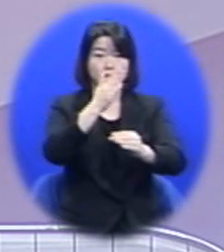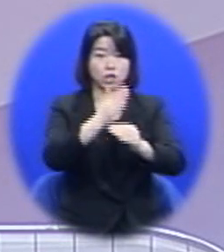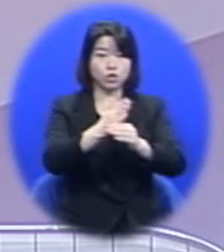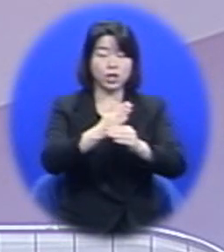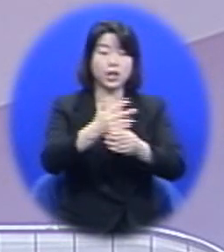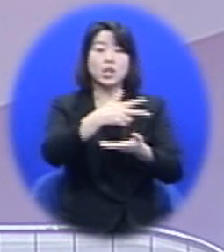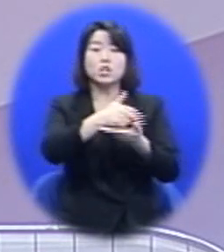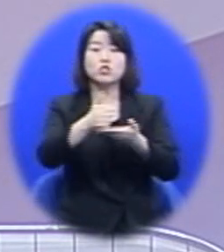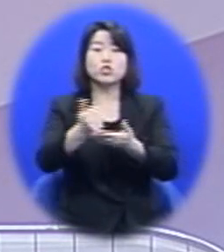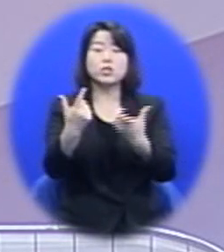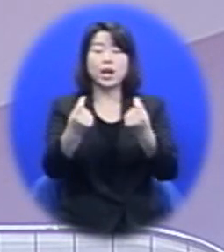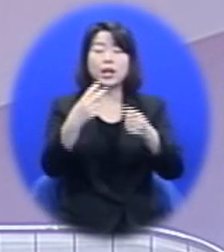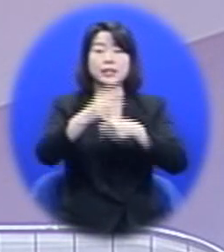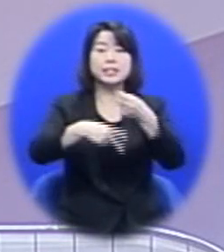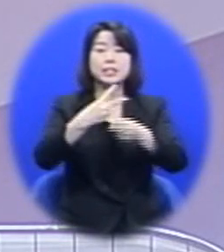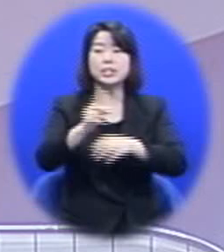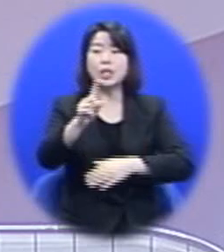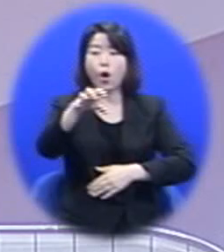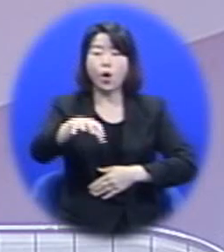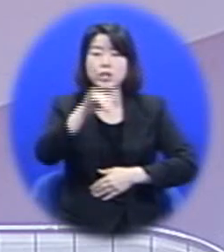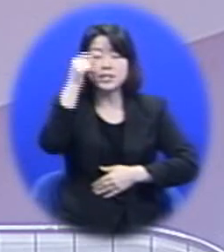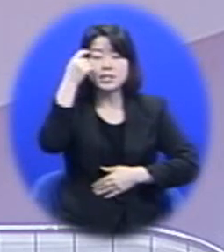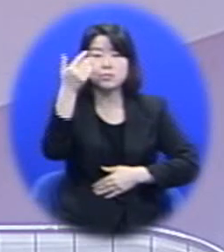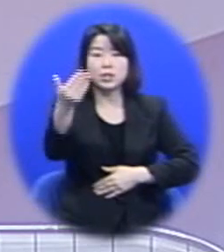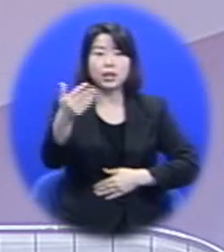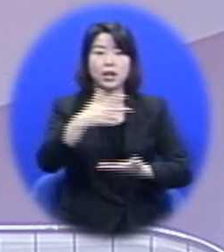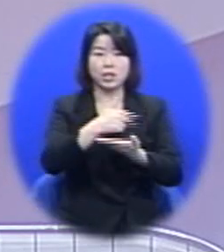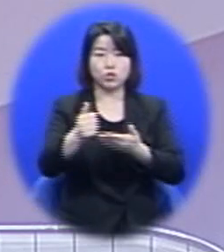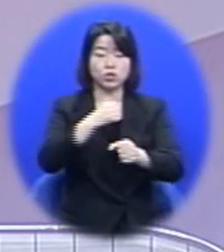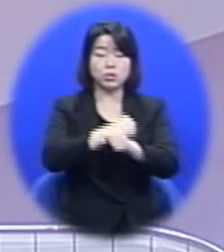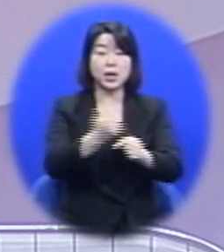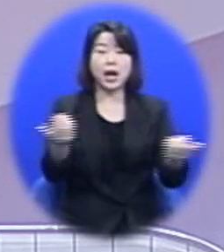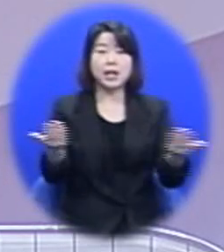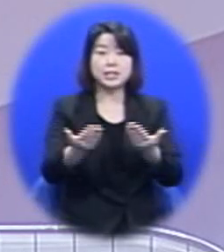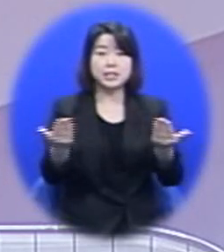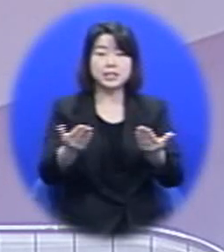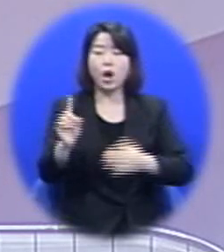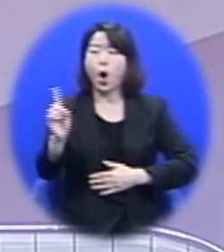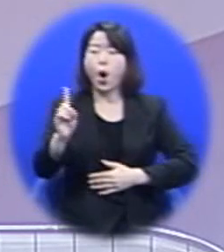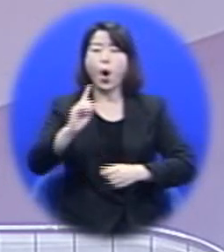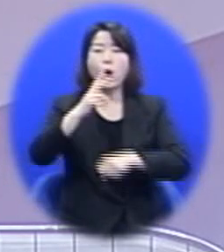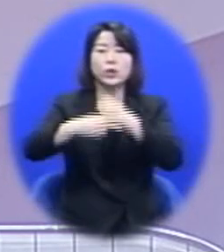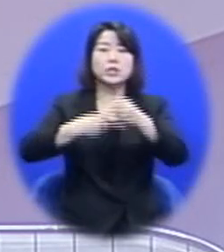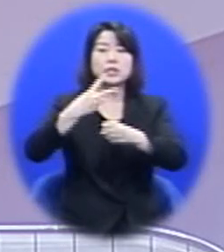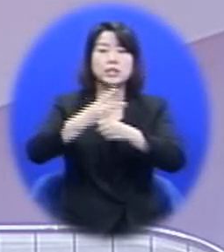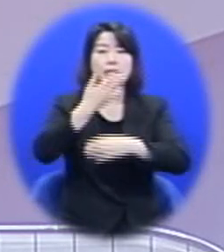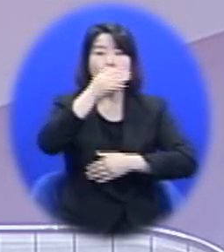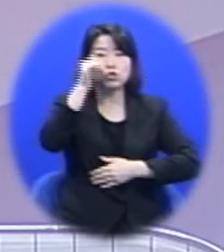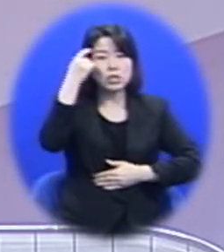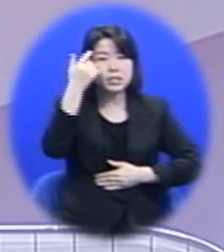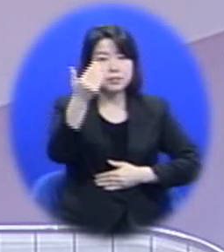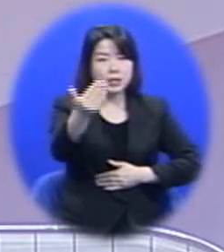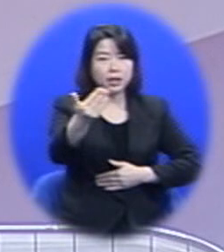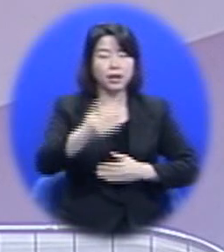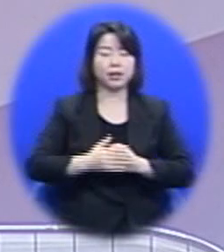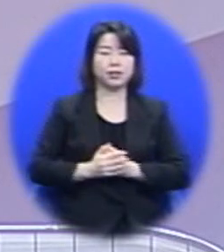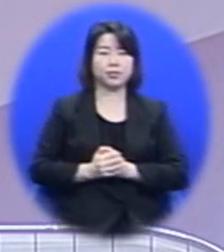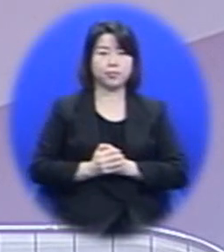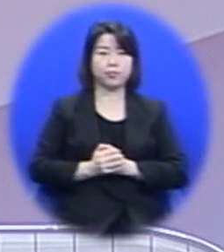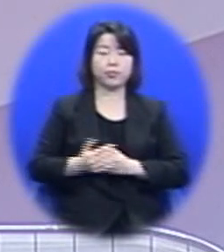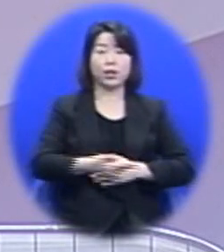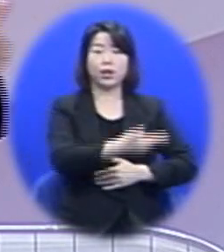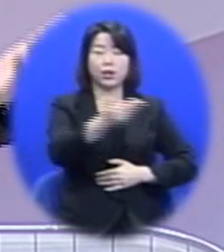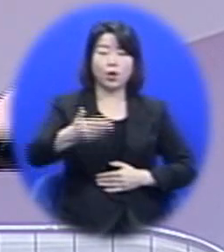같은 신이 어디에 또 있습니까? 주님이 하신 일을 어느 신이 하겠습니까?